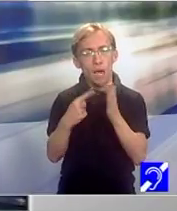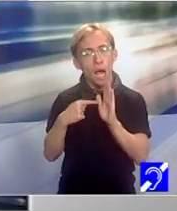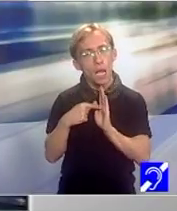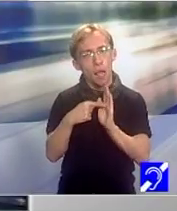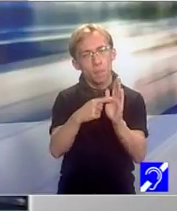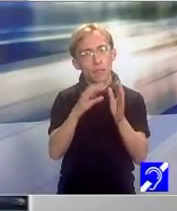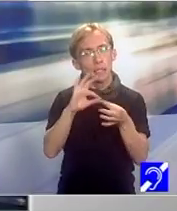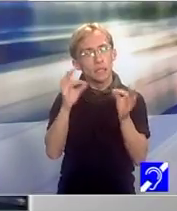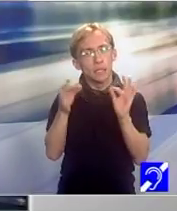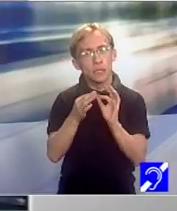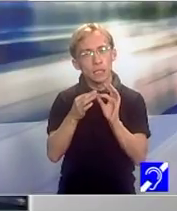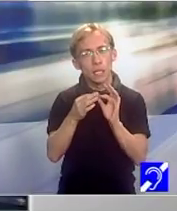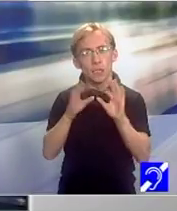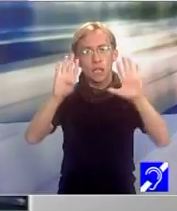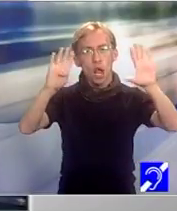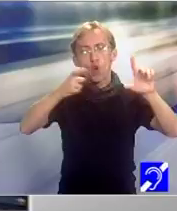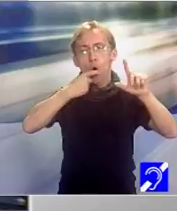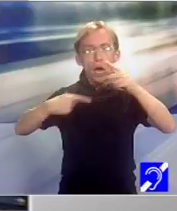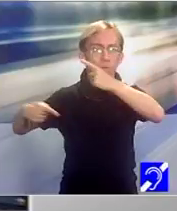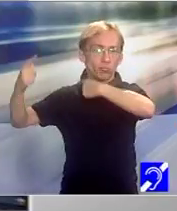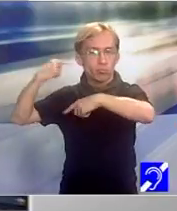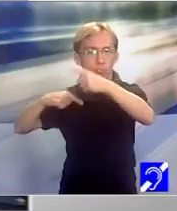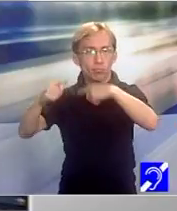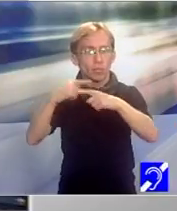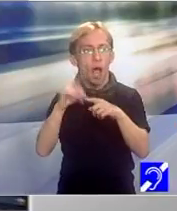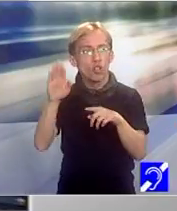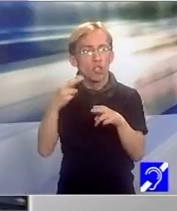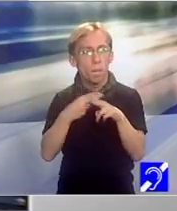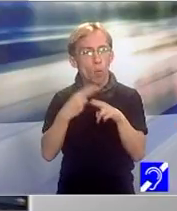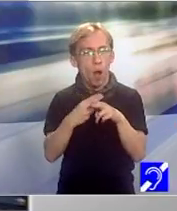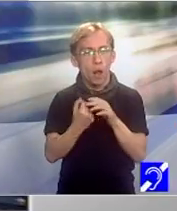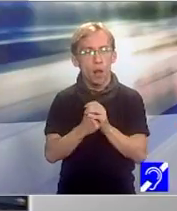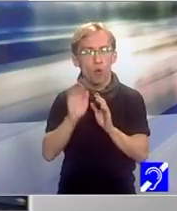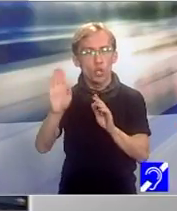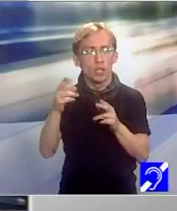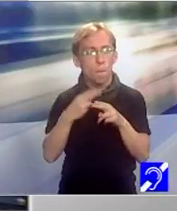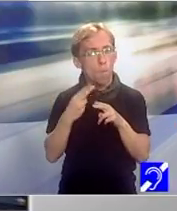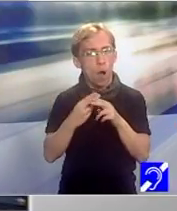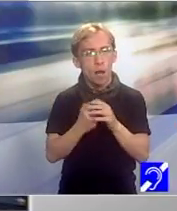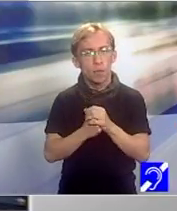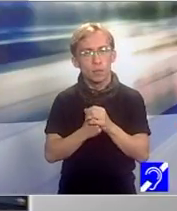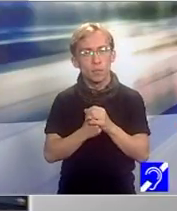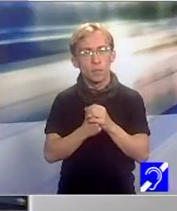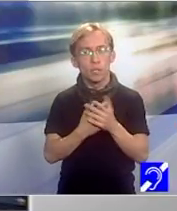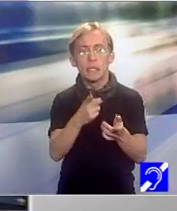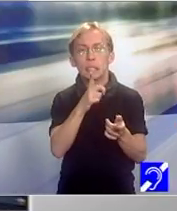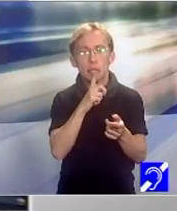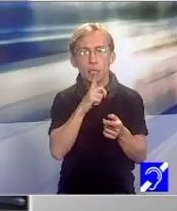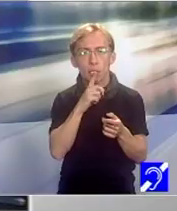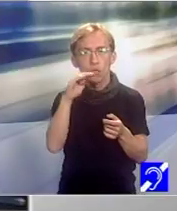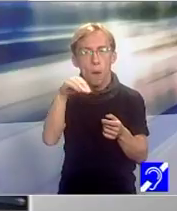Reprezint de 9 ani de zile această boală și pe oamenii cu această boală în România. Denumirea de